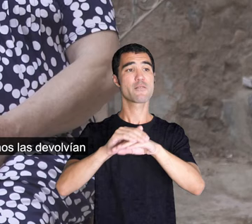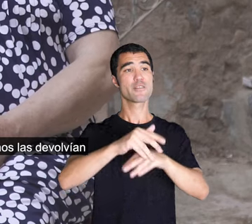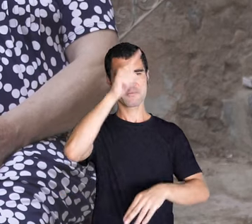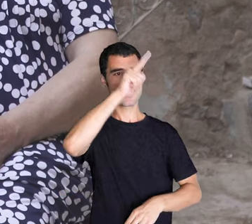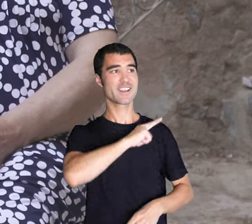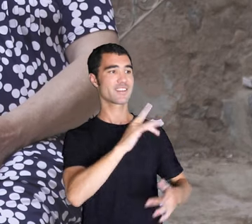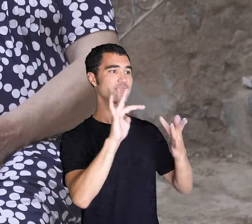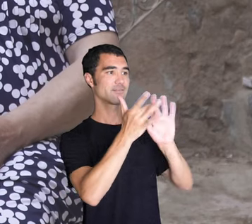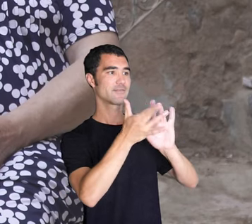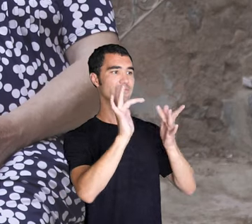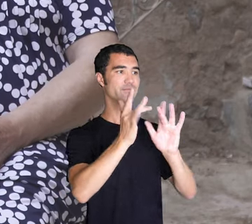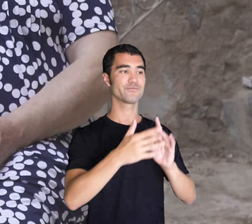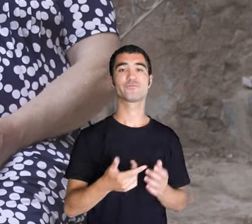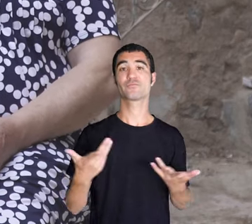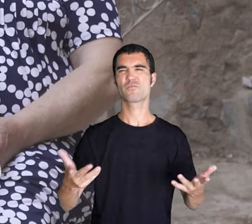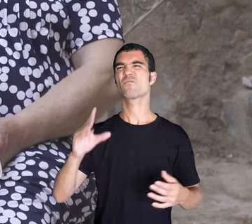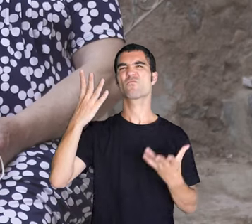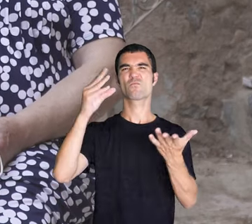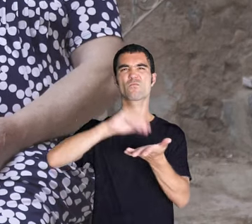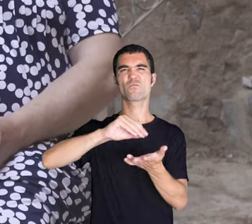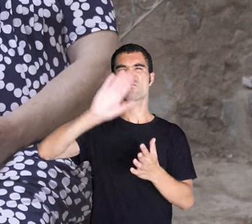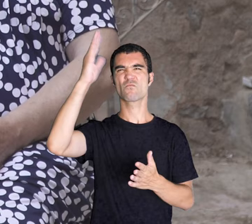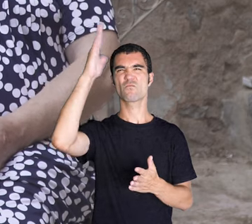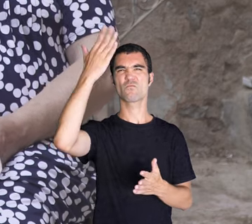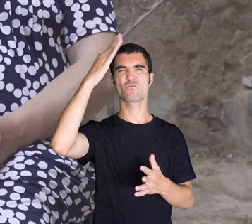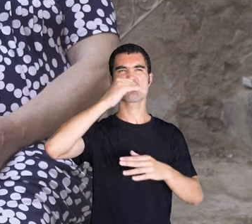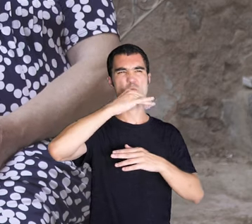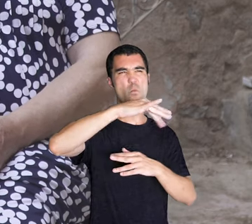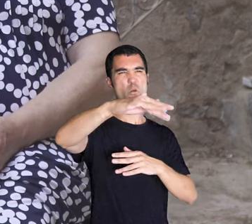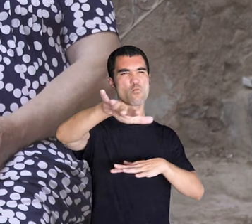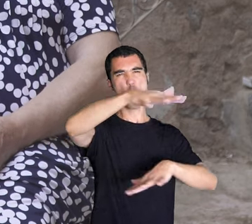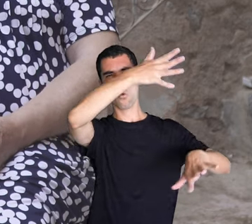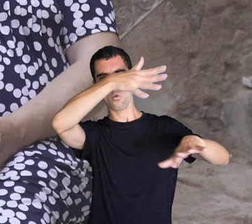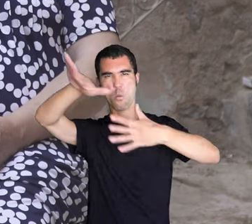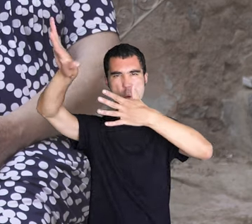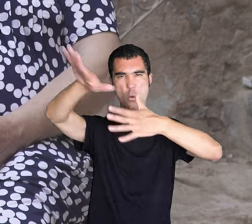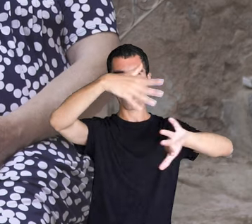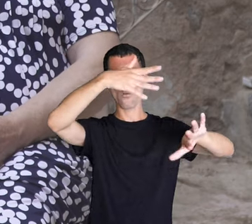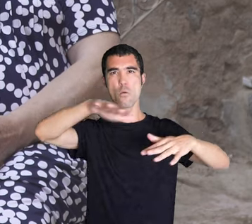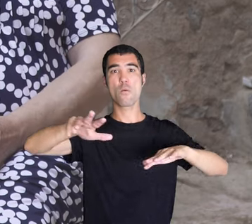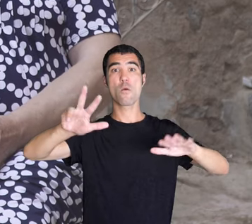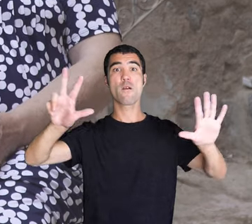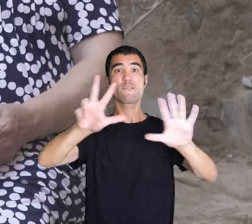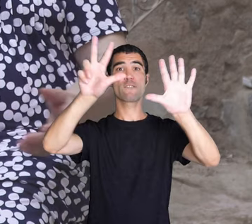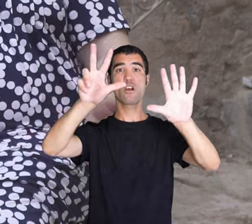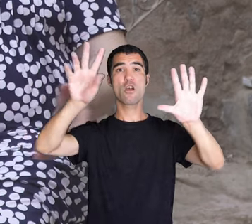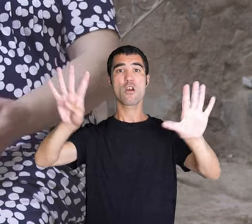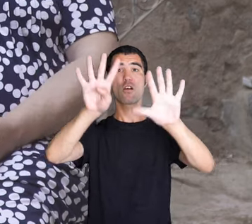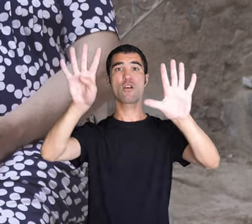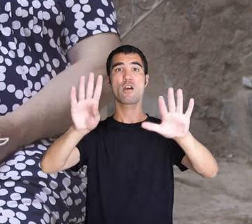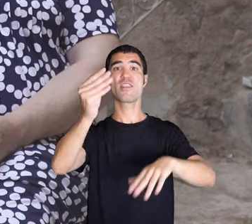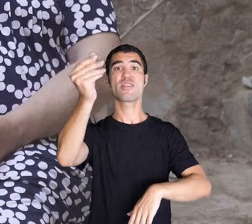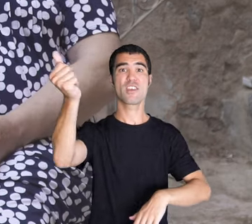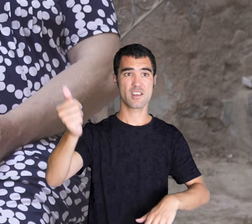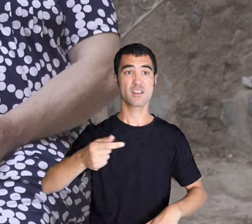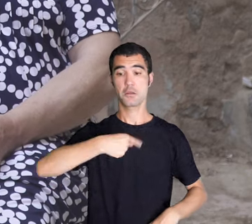marinos. Moltes de vegades feien mal temps a la mà, de vegades feien temporals, de vuit i nou dies, i el lleut de